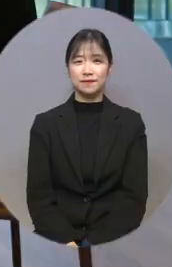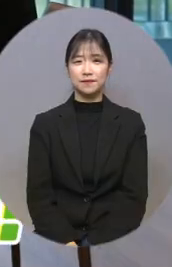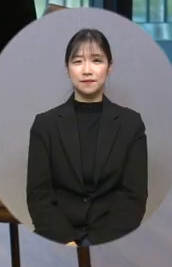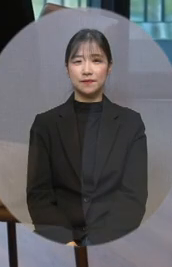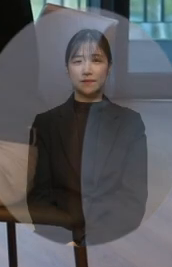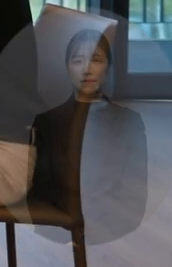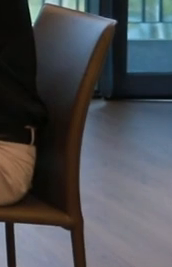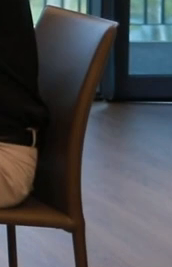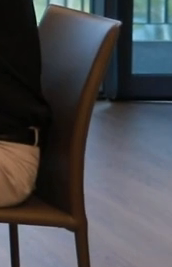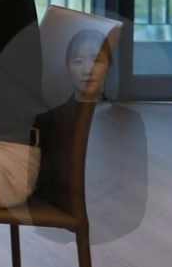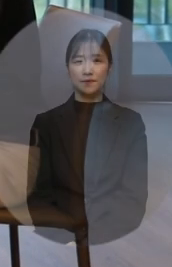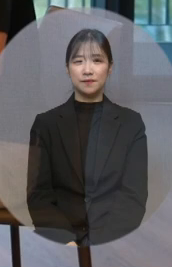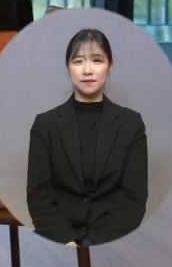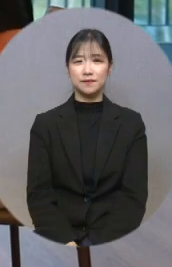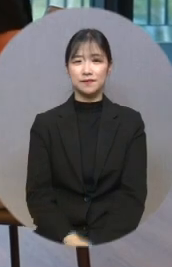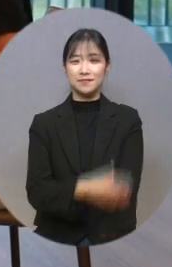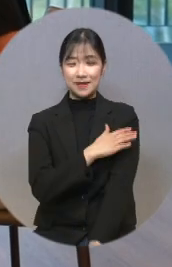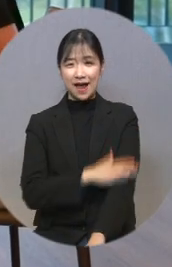잘 먹겠습니다.